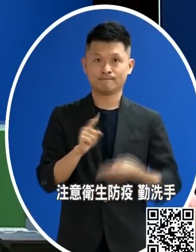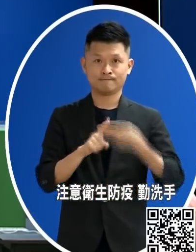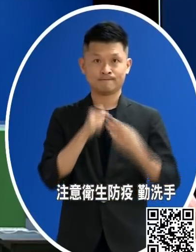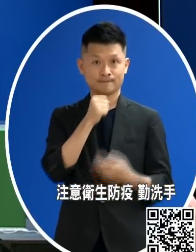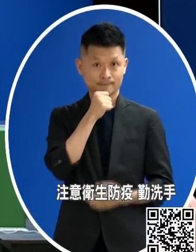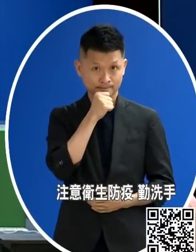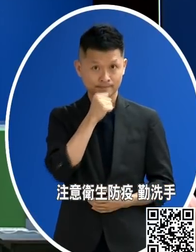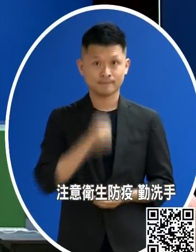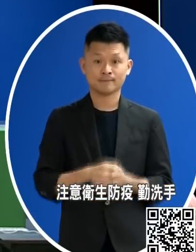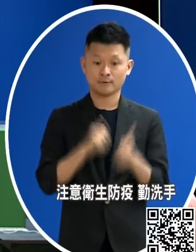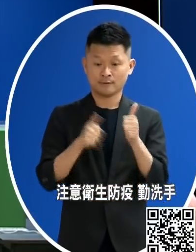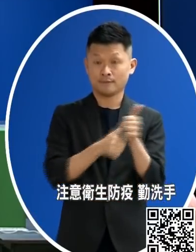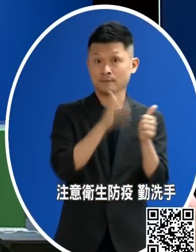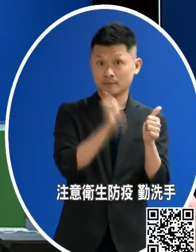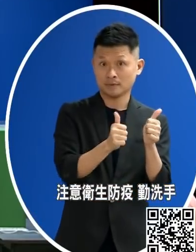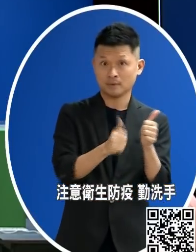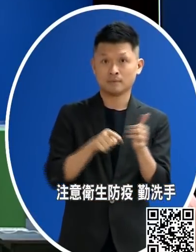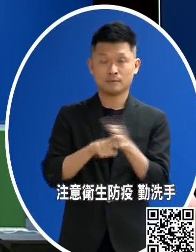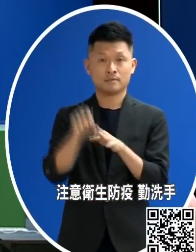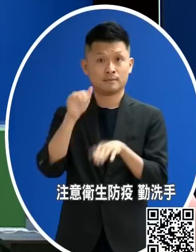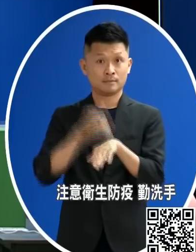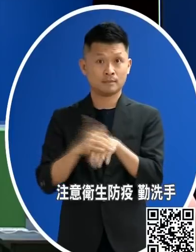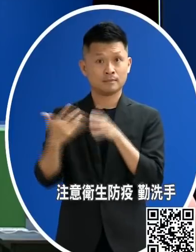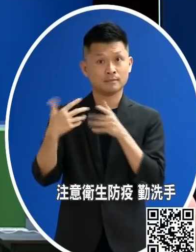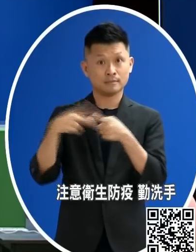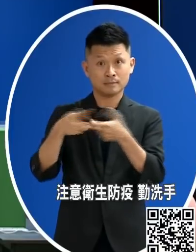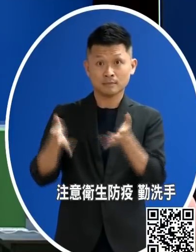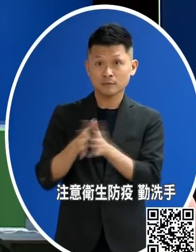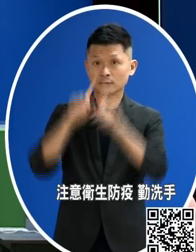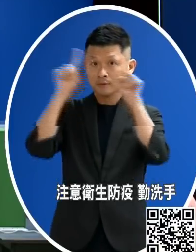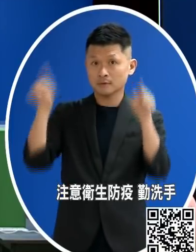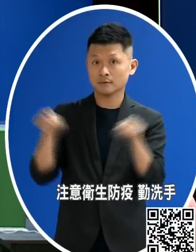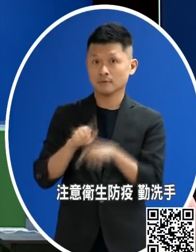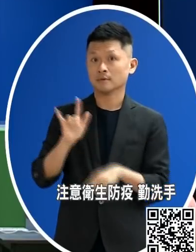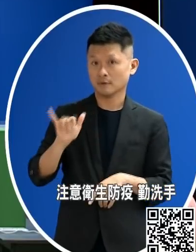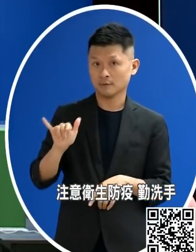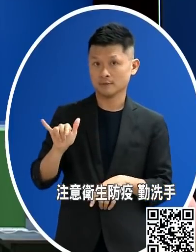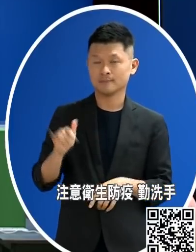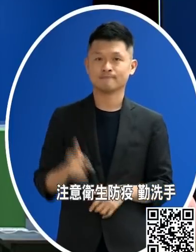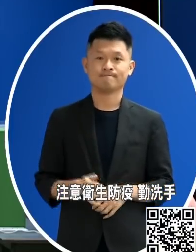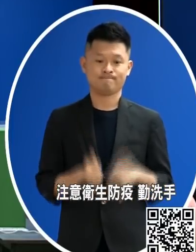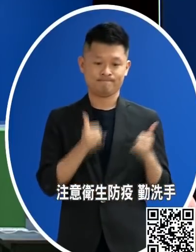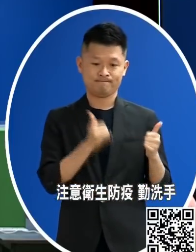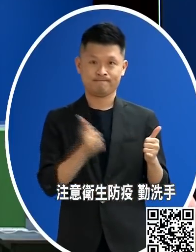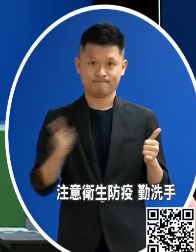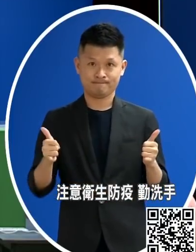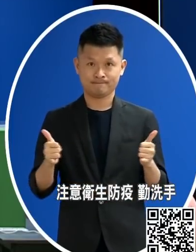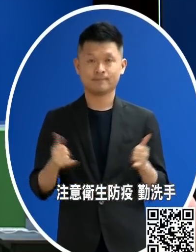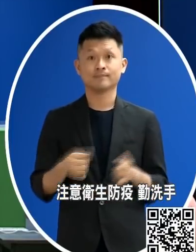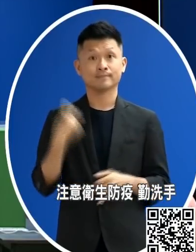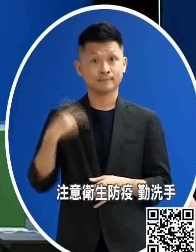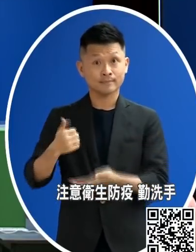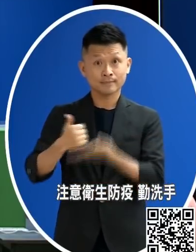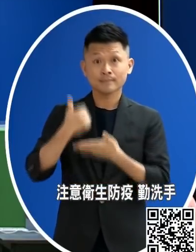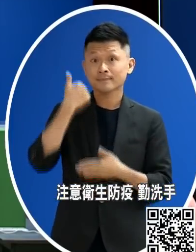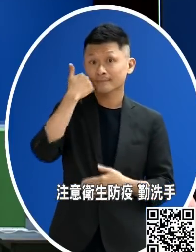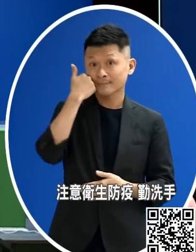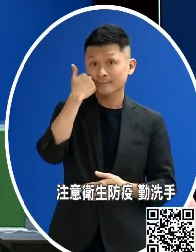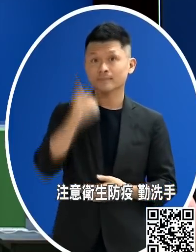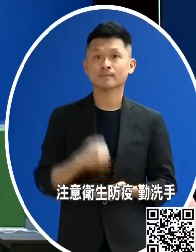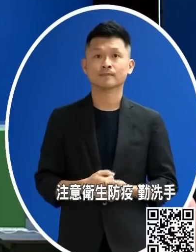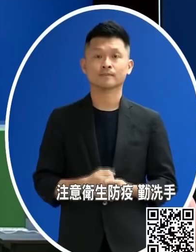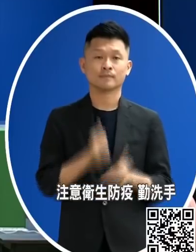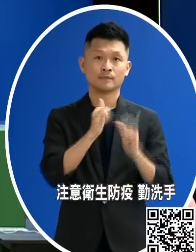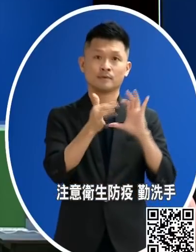自主持，好，那我们的副指挥官以及专家咨询小组的张召集人，好，也同时在会场上。那此外出席的还